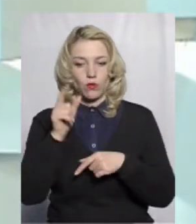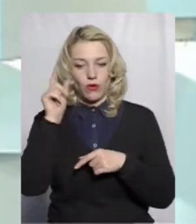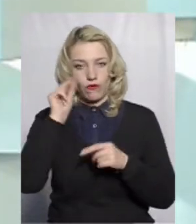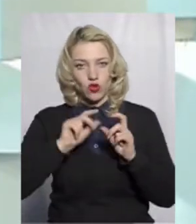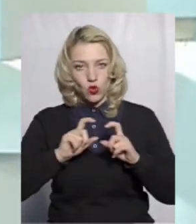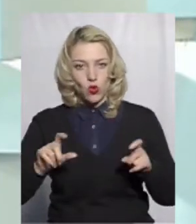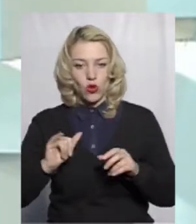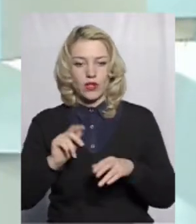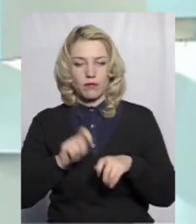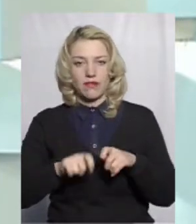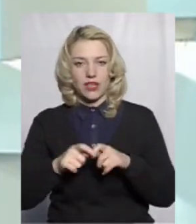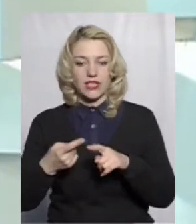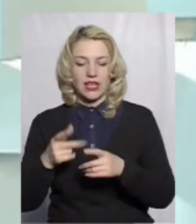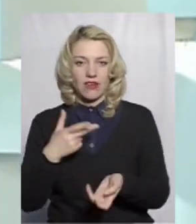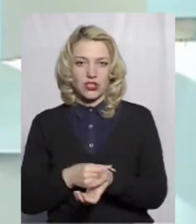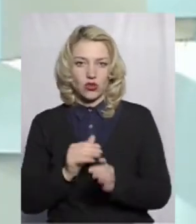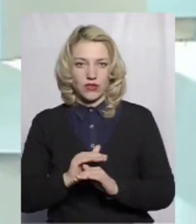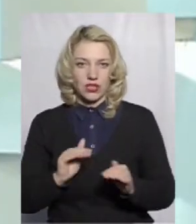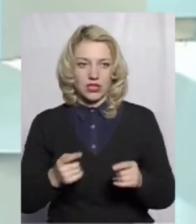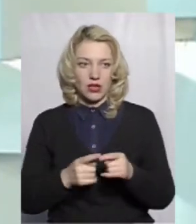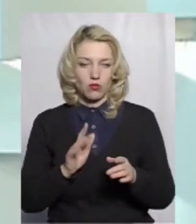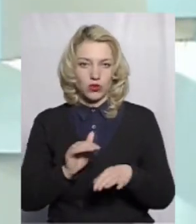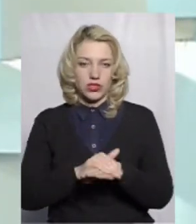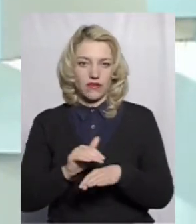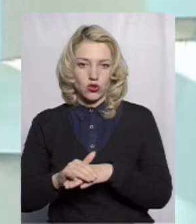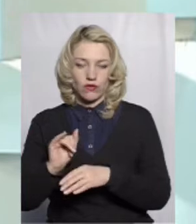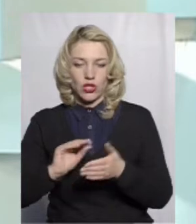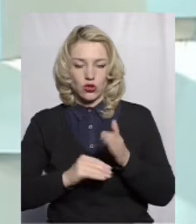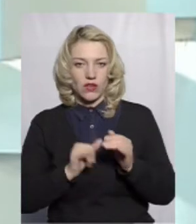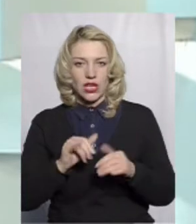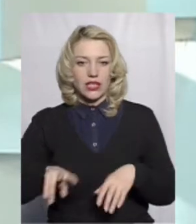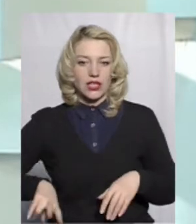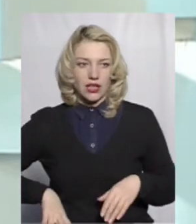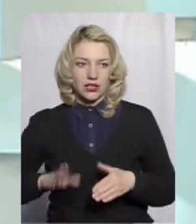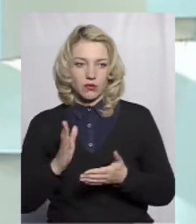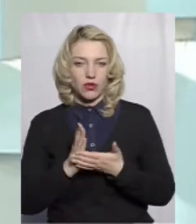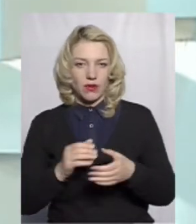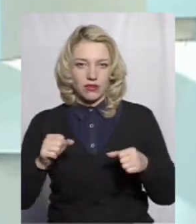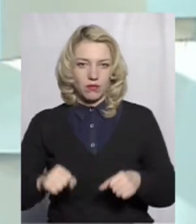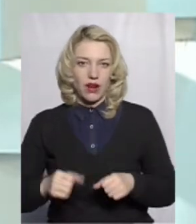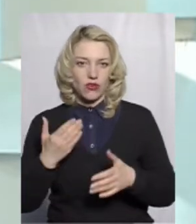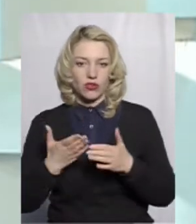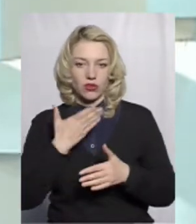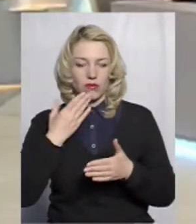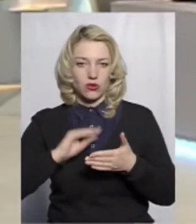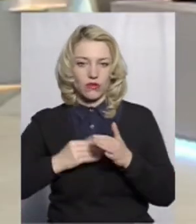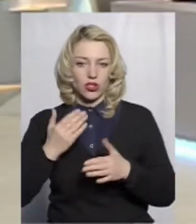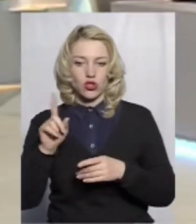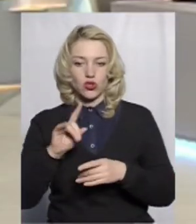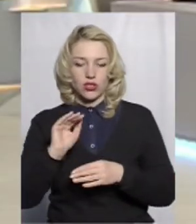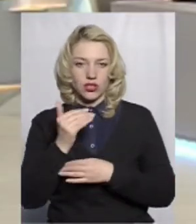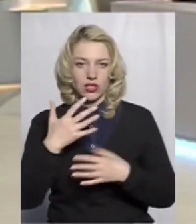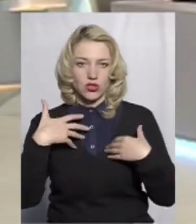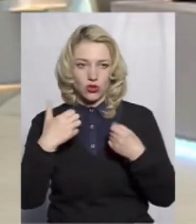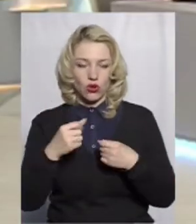тим перевірка тих вакцинованих дітей буде зафіксована у довідка, і директор буде мати вправі, якщо немає довідки, що дитина здорова, її